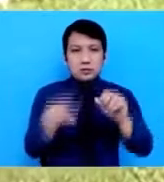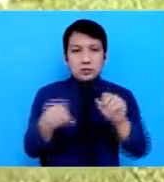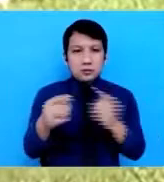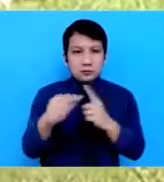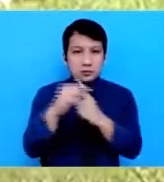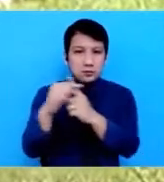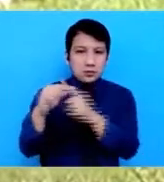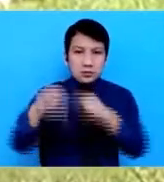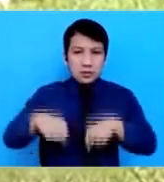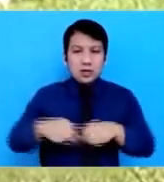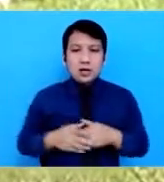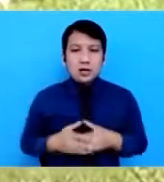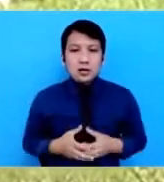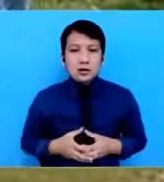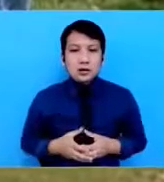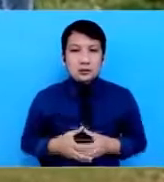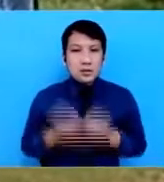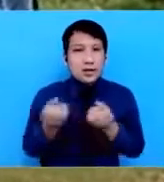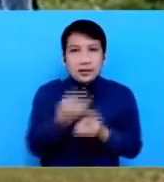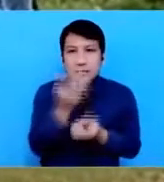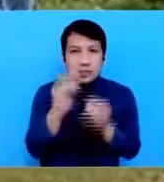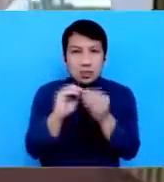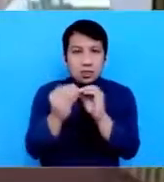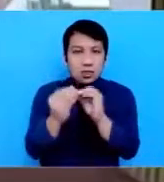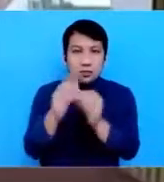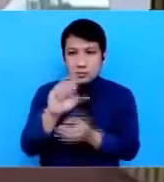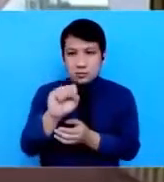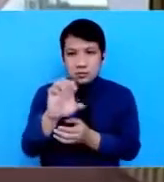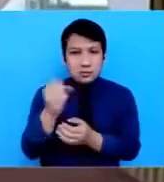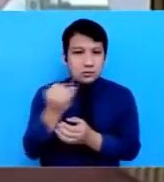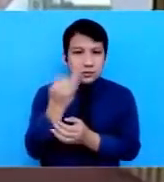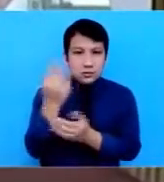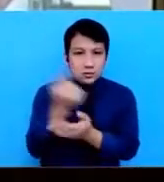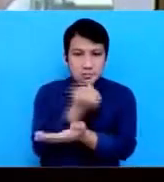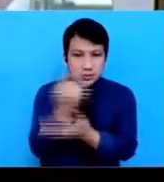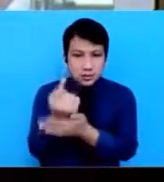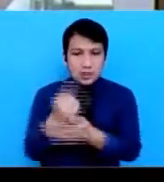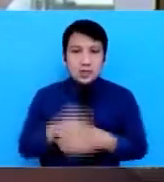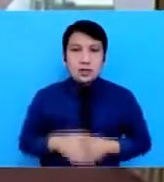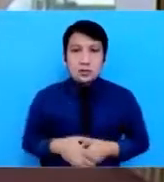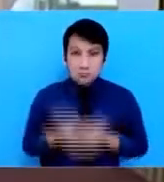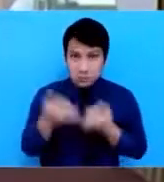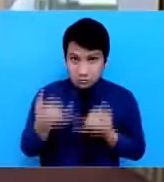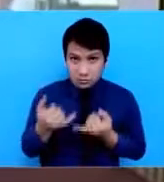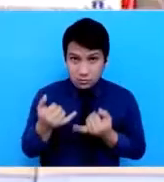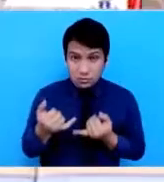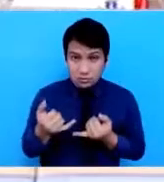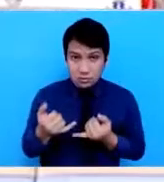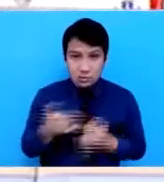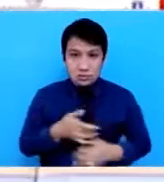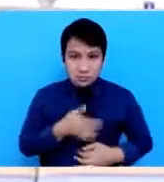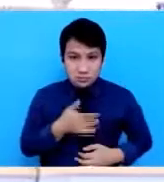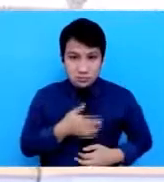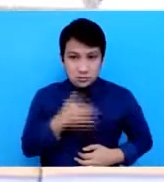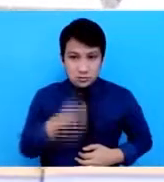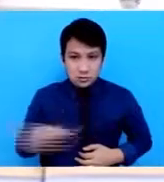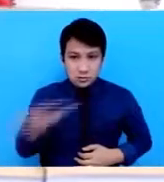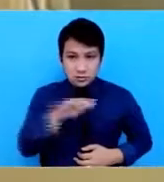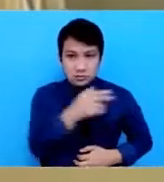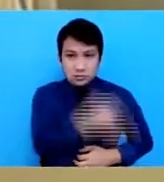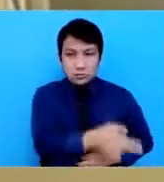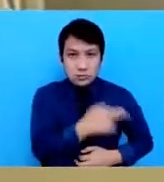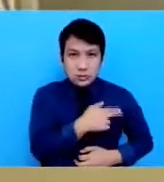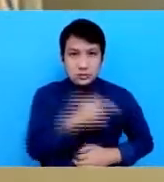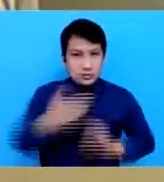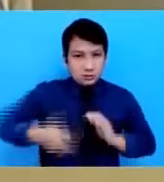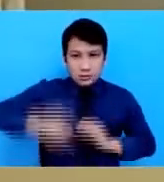and the number of cases over the past few days. At ngayon pa lang, ramdam na raw sa mga ospital ang muling pagtaas ng